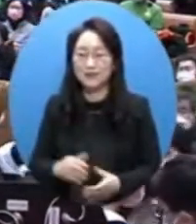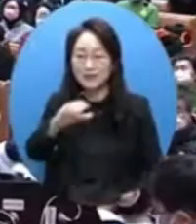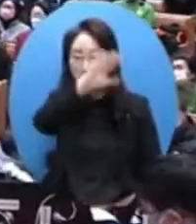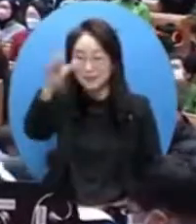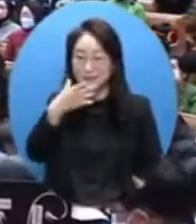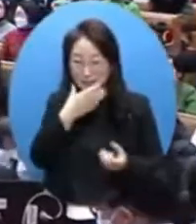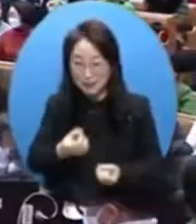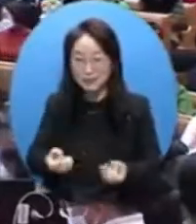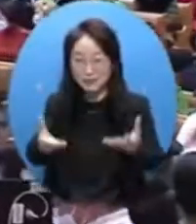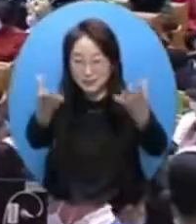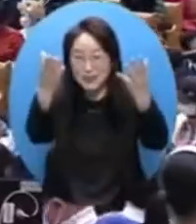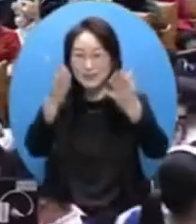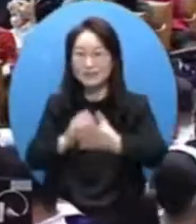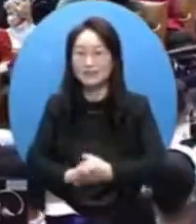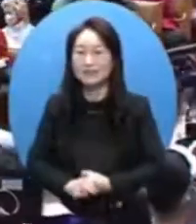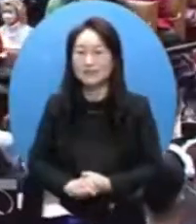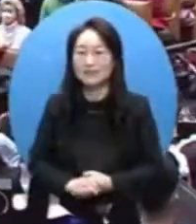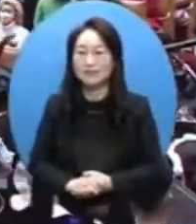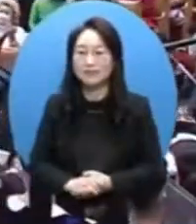성탄을 축하합니다